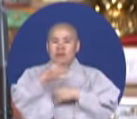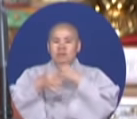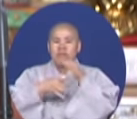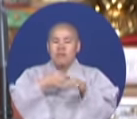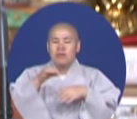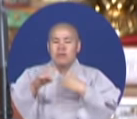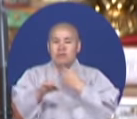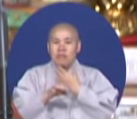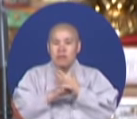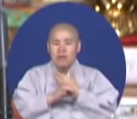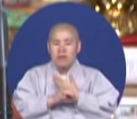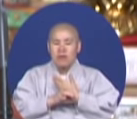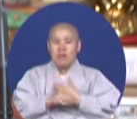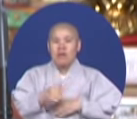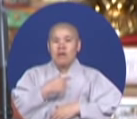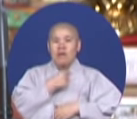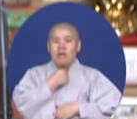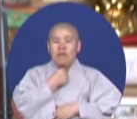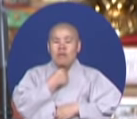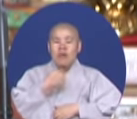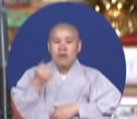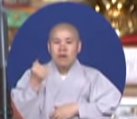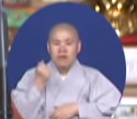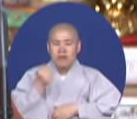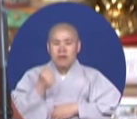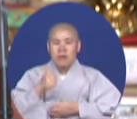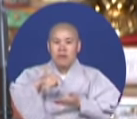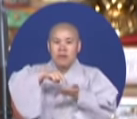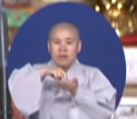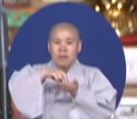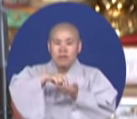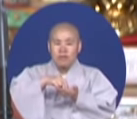성원왕생, 성원성취입니다. 그 원력을 타고 탈승자가 있어요.